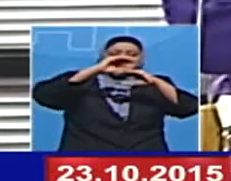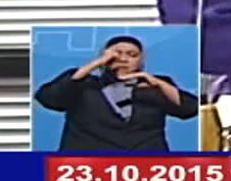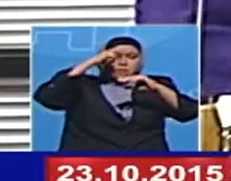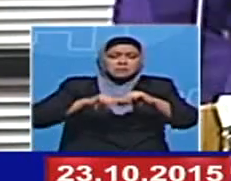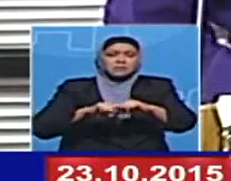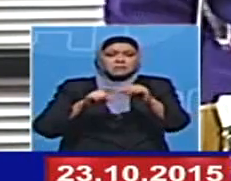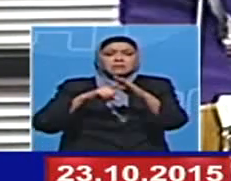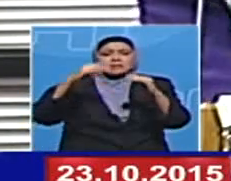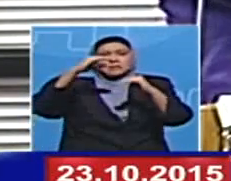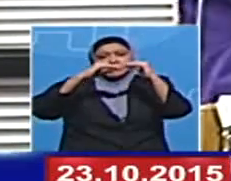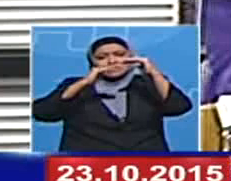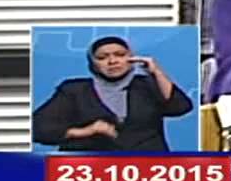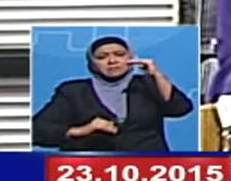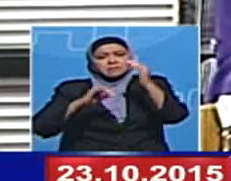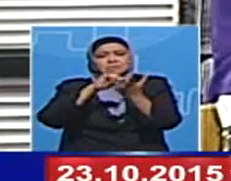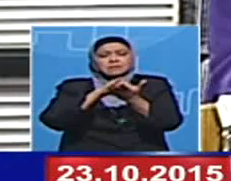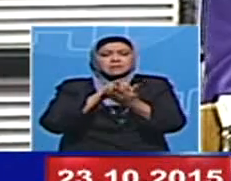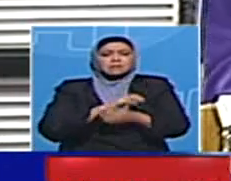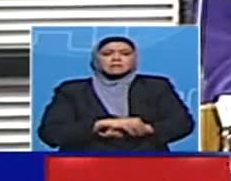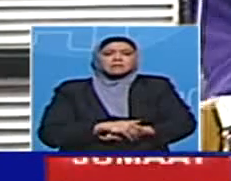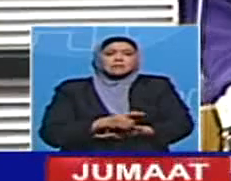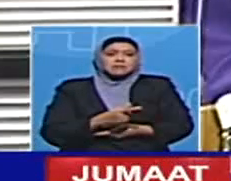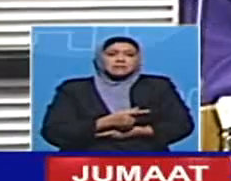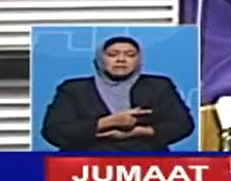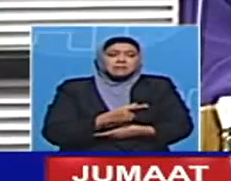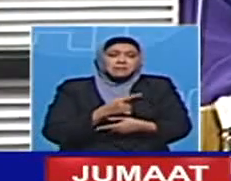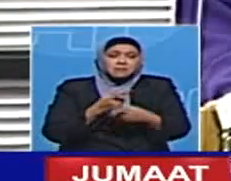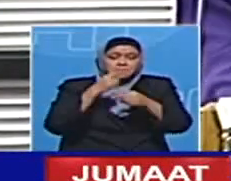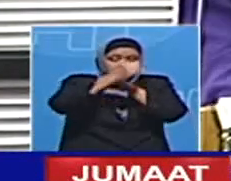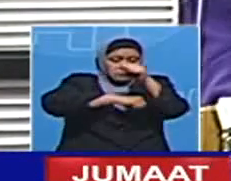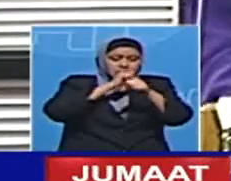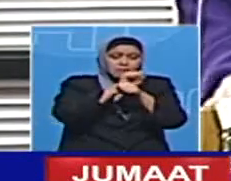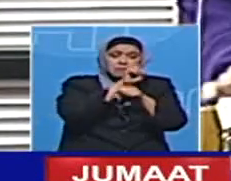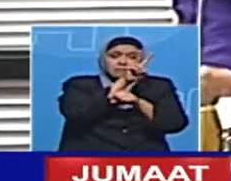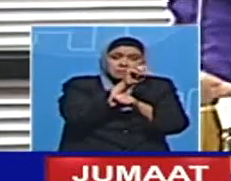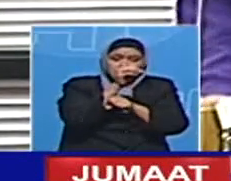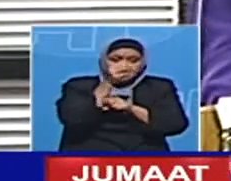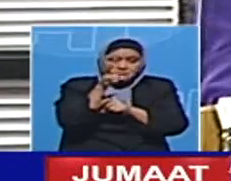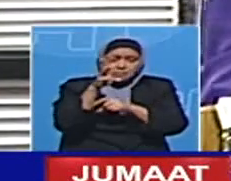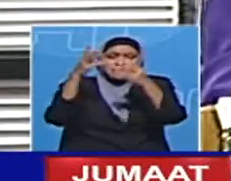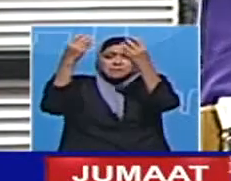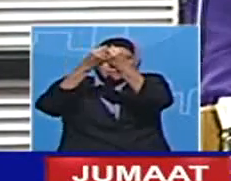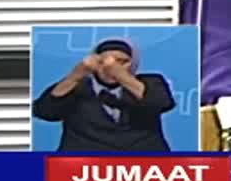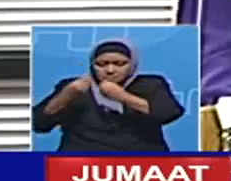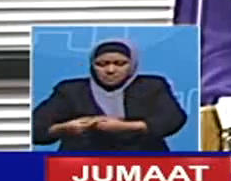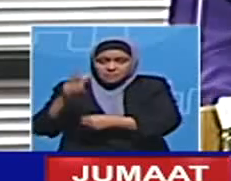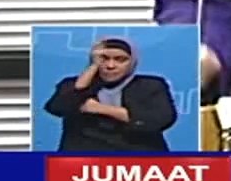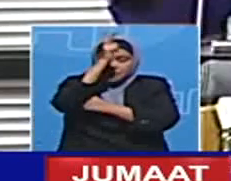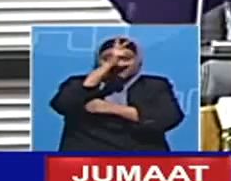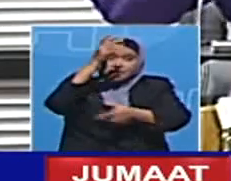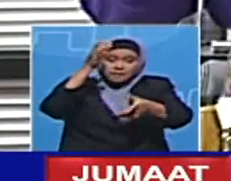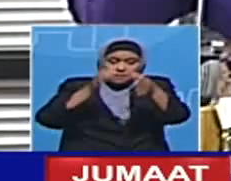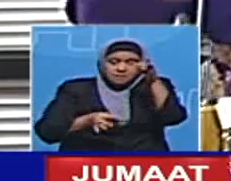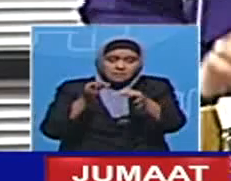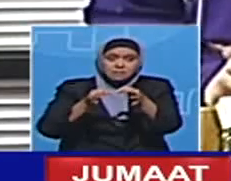daripadanya tuan yang di-pertua sububungan itu pada tahun 16 dalam perkiraan kerajaan sekira